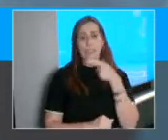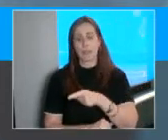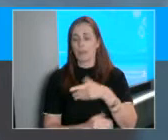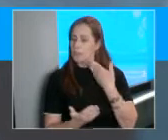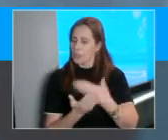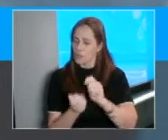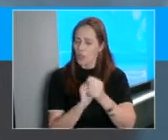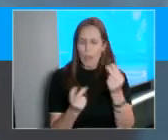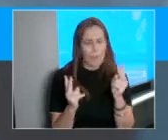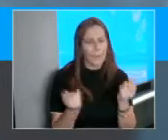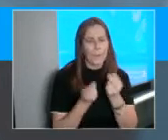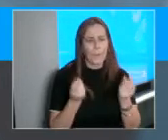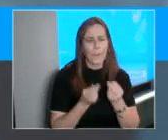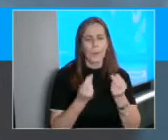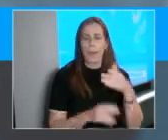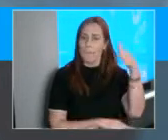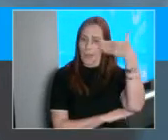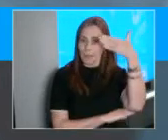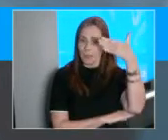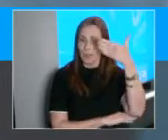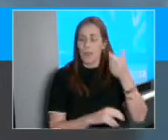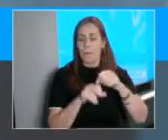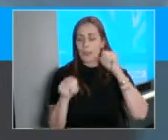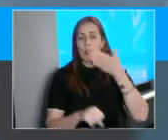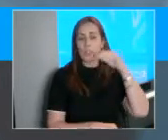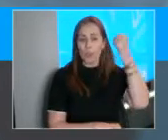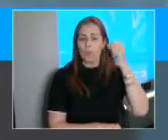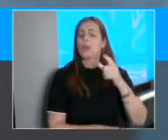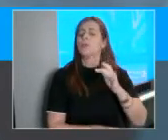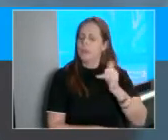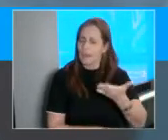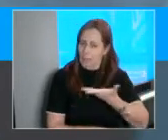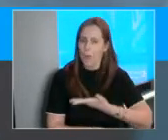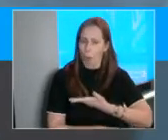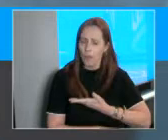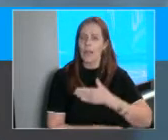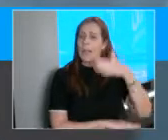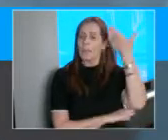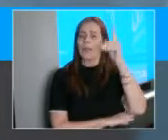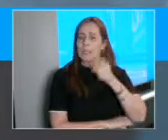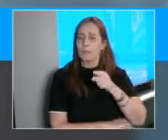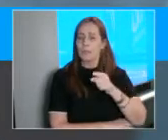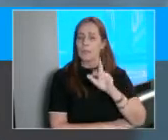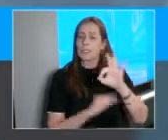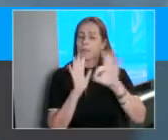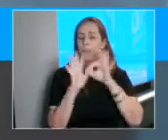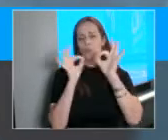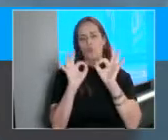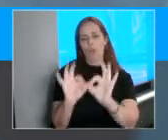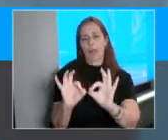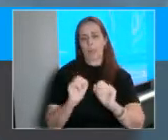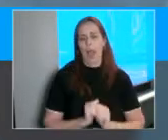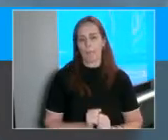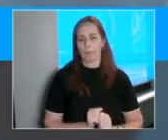הציעו שינויים קלים בלבד בדגל בהסתדרות הציונית, כלומר הם הכירו בכך שלמדינה צריכים להיות סמלים ייחודיים משל